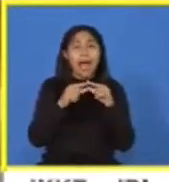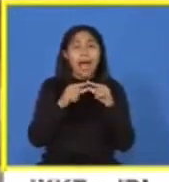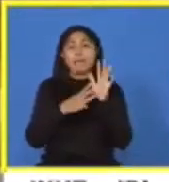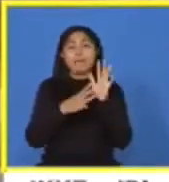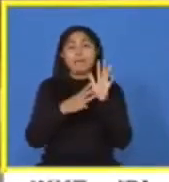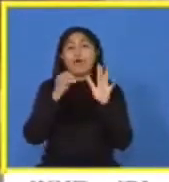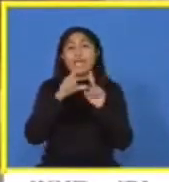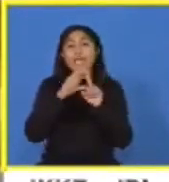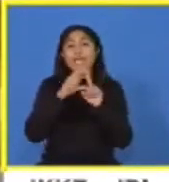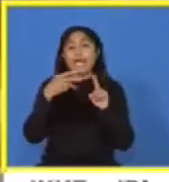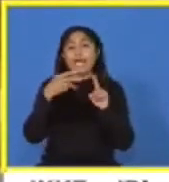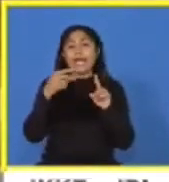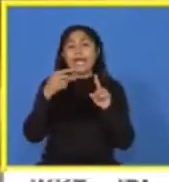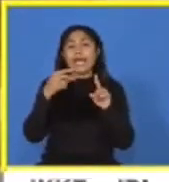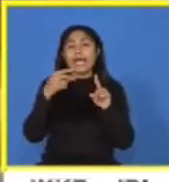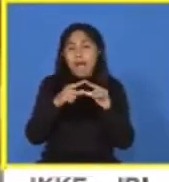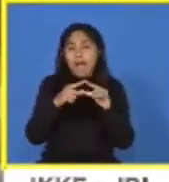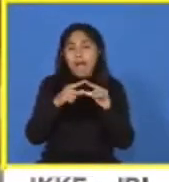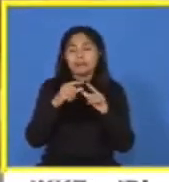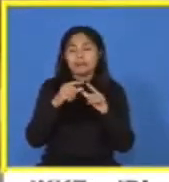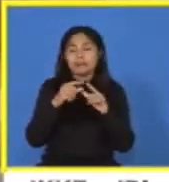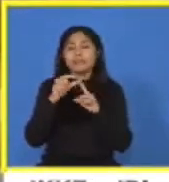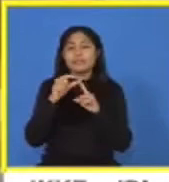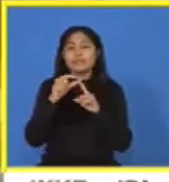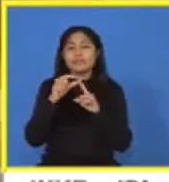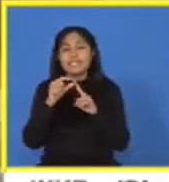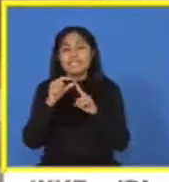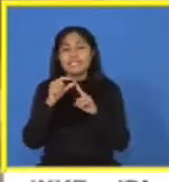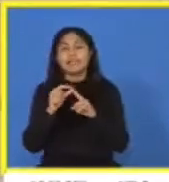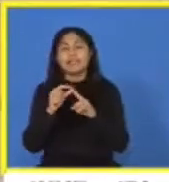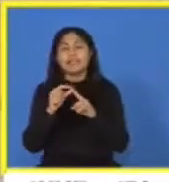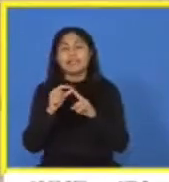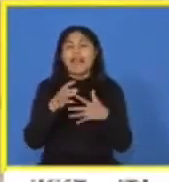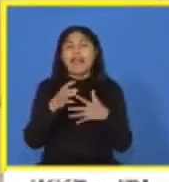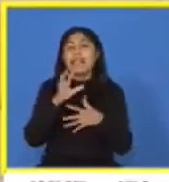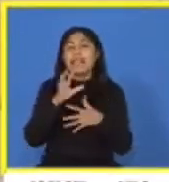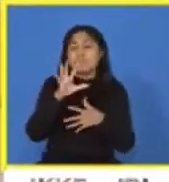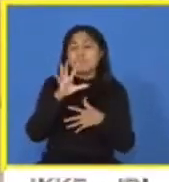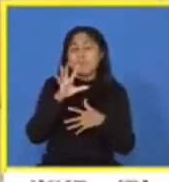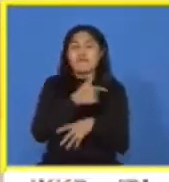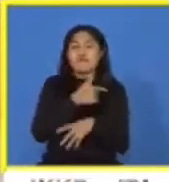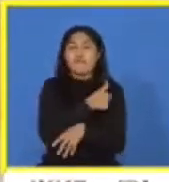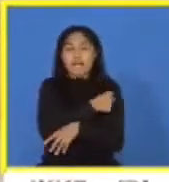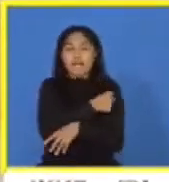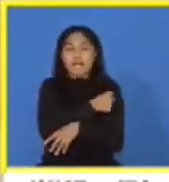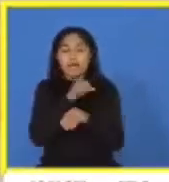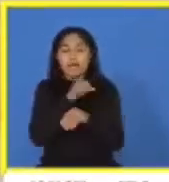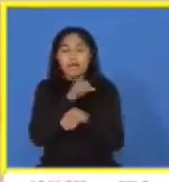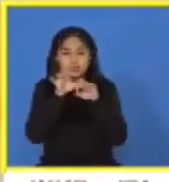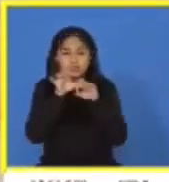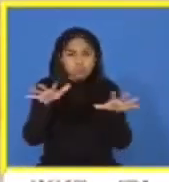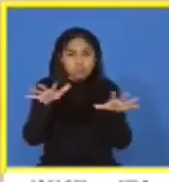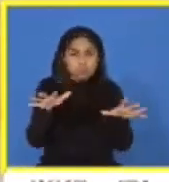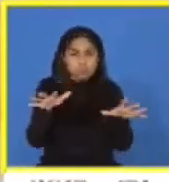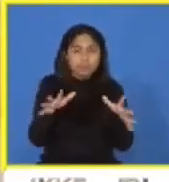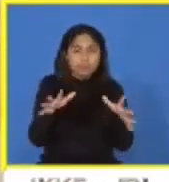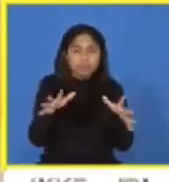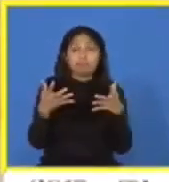& Johnson. Hmm, ada 5 yang beredar. Ya. 5 jenis vaksin. 5 jenis vaksin yang beredar. Nah,